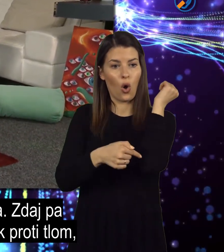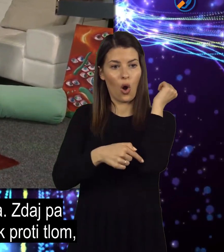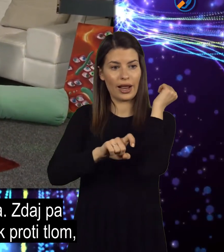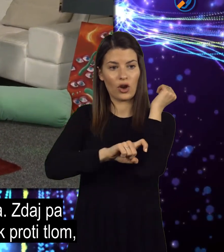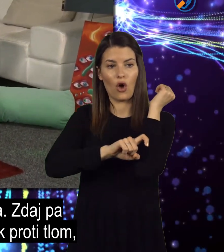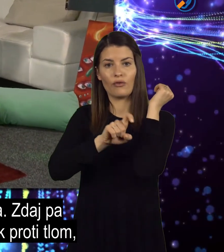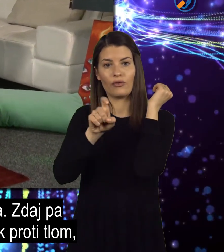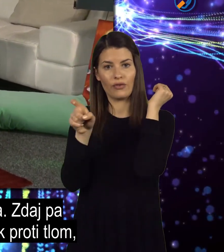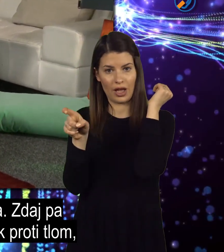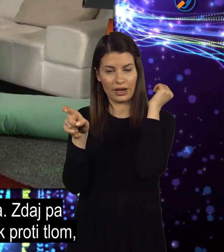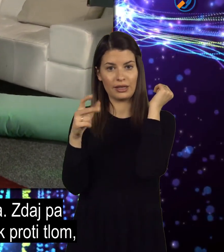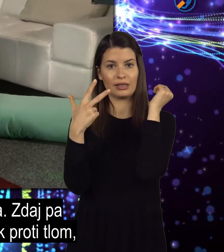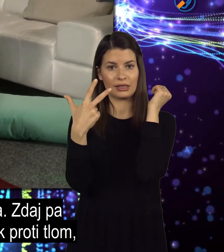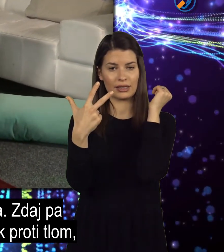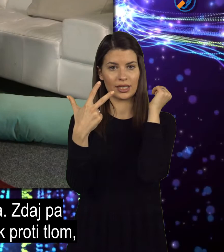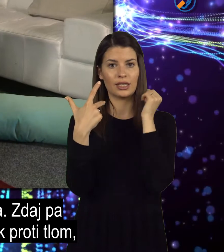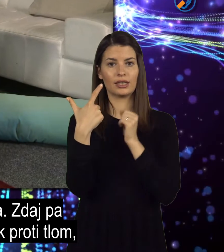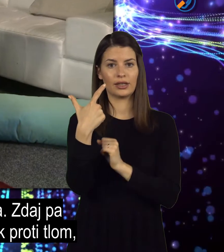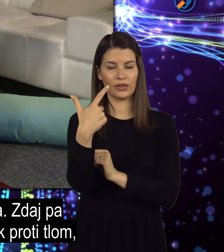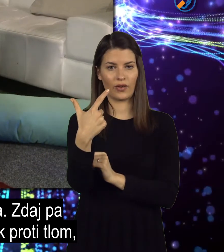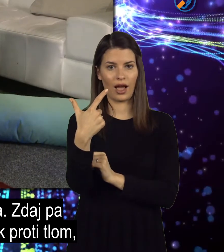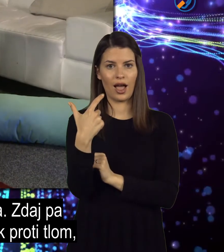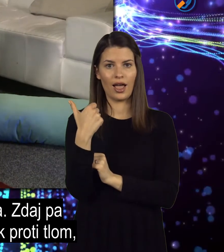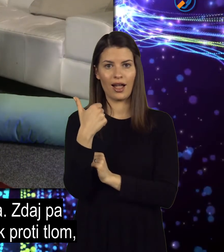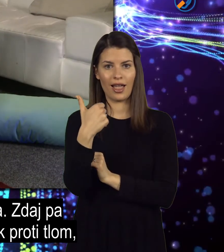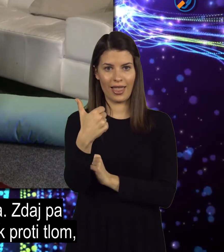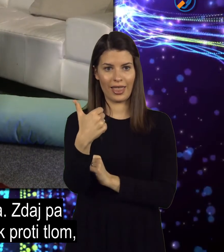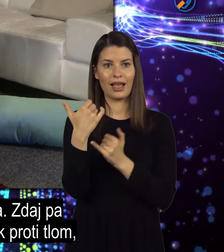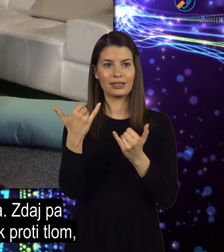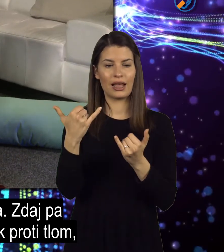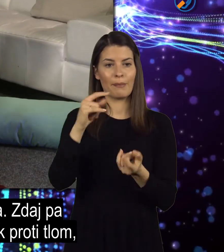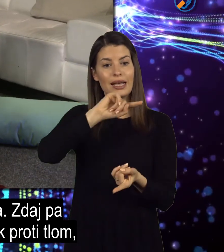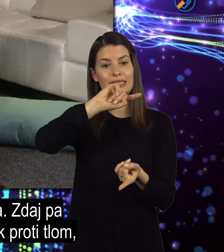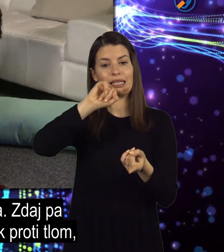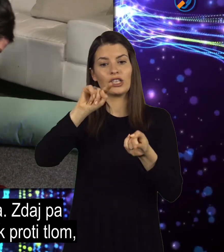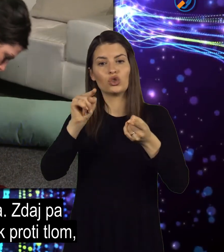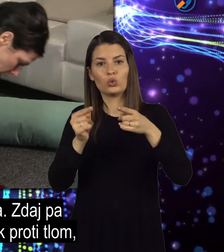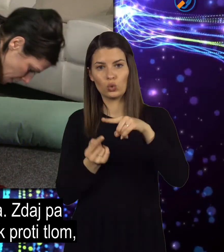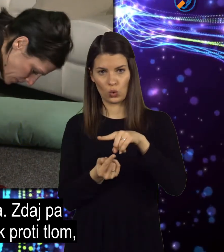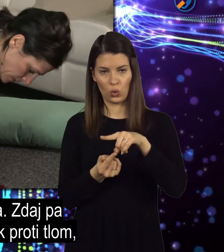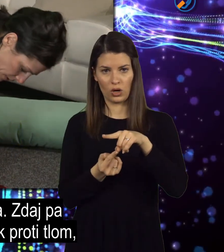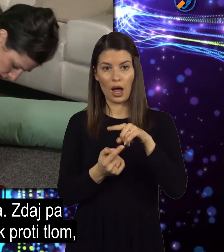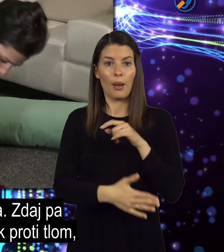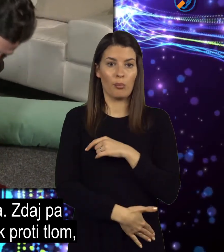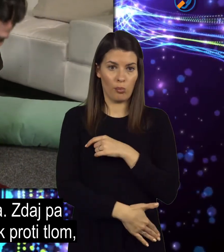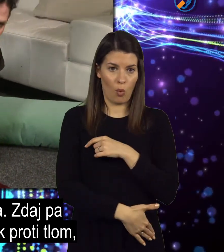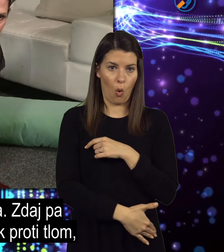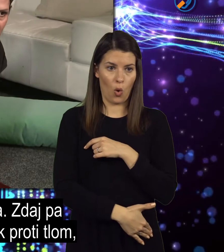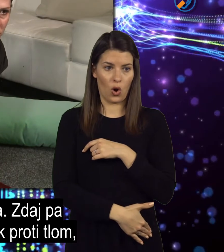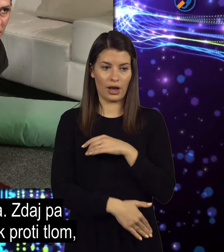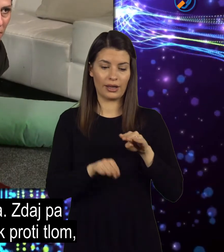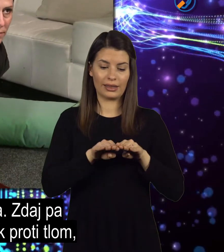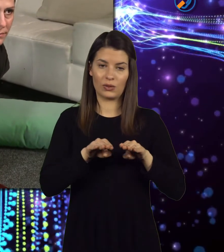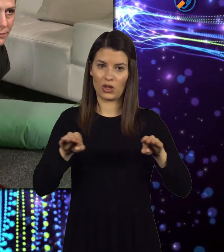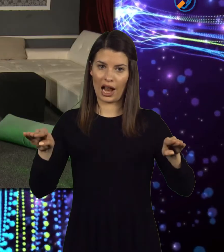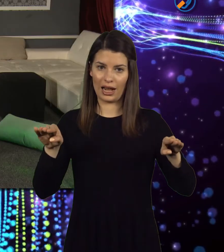3 in 2 in 1. Zdaj pa zasuk, spustiš bok